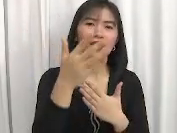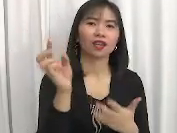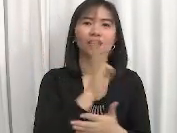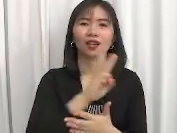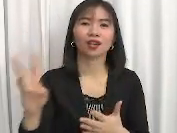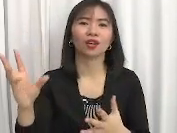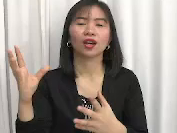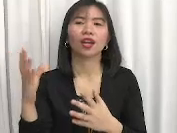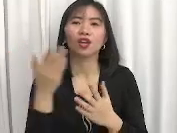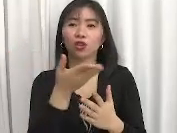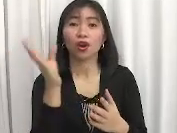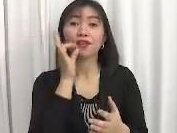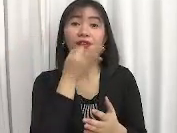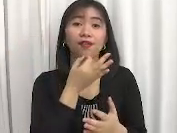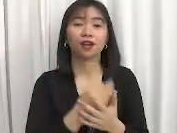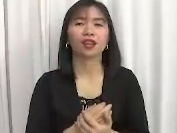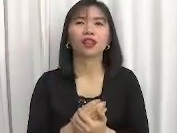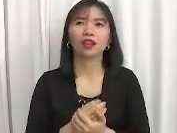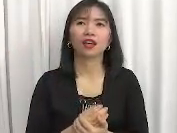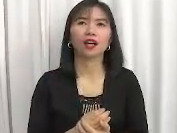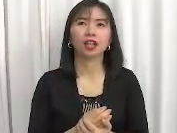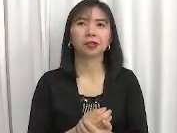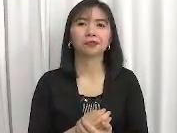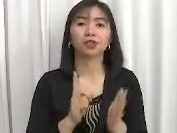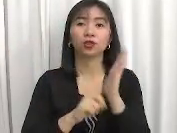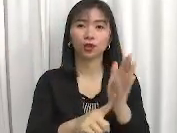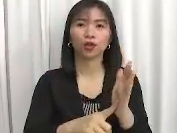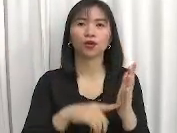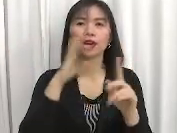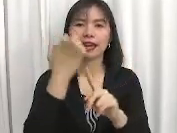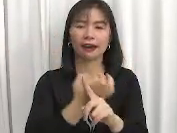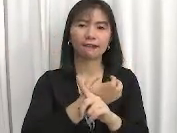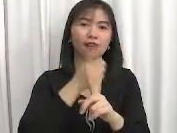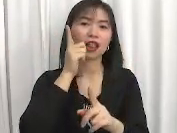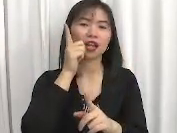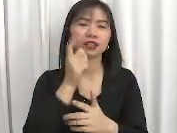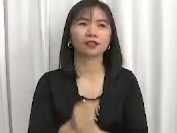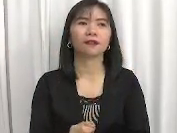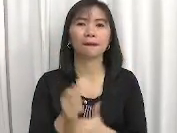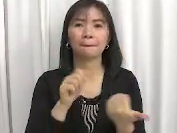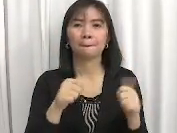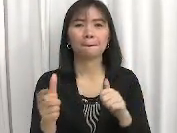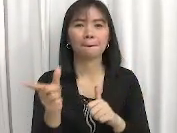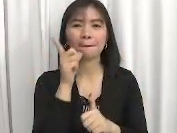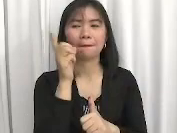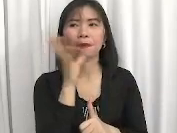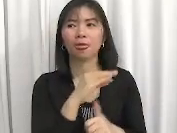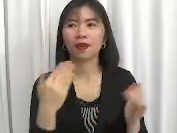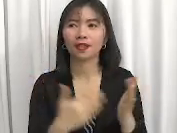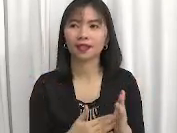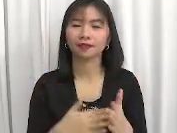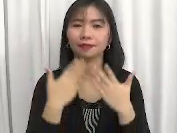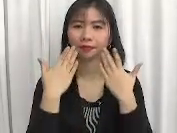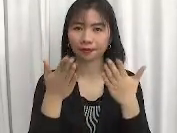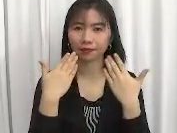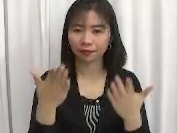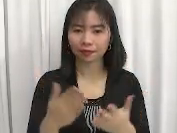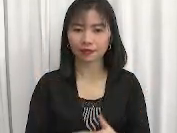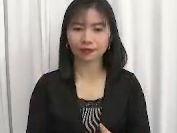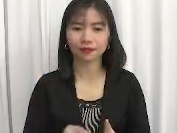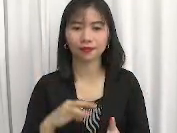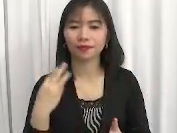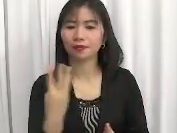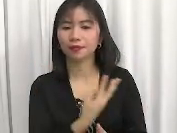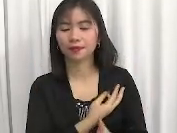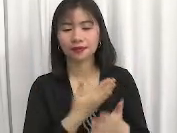paboritong kasalo sa pananghalian, ang The Baptist Lunch. Amen. Sister Cynthia. Opo, nagpapasalamat po kami sa